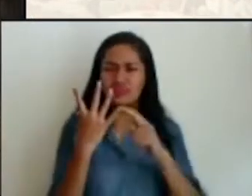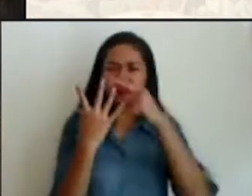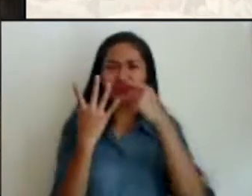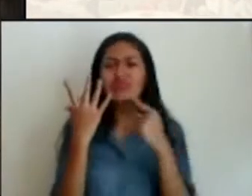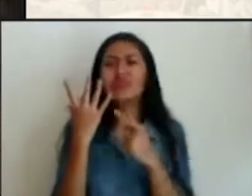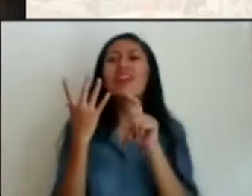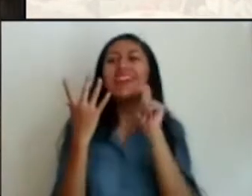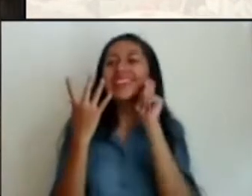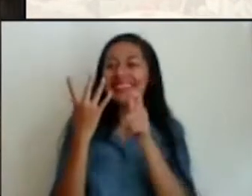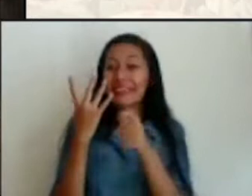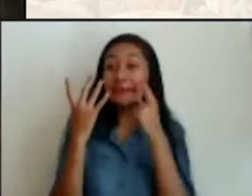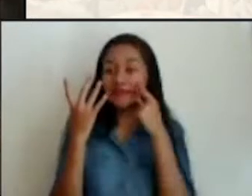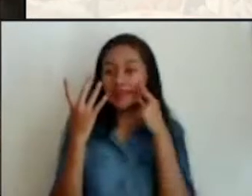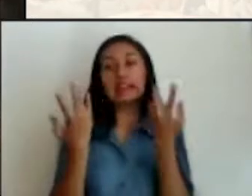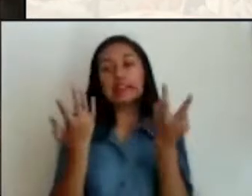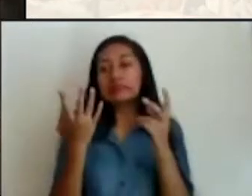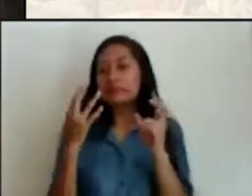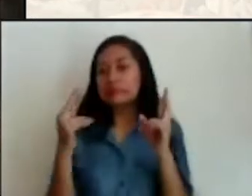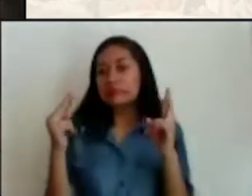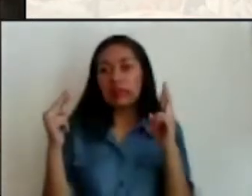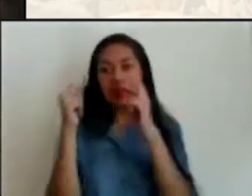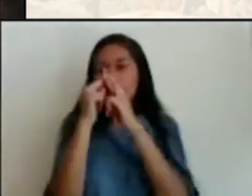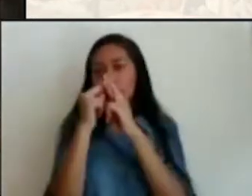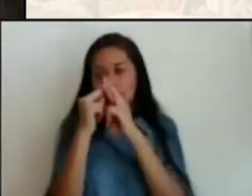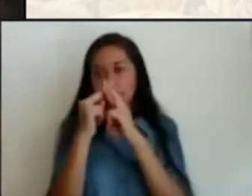un significado religioso y un significado médico muy claros.